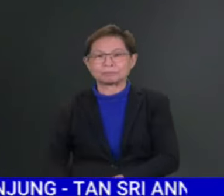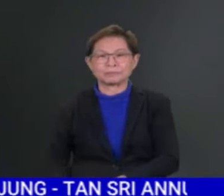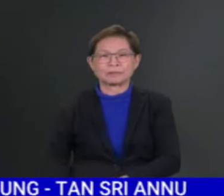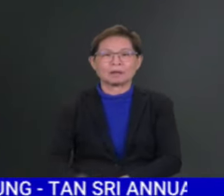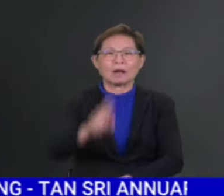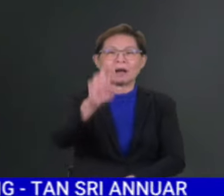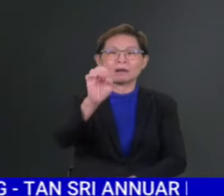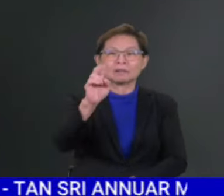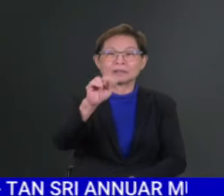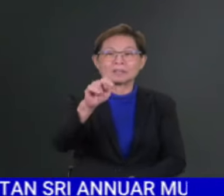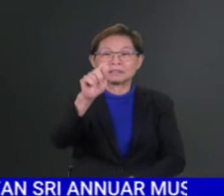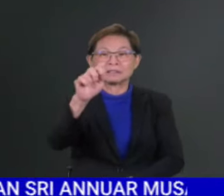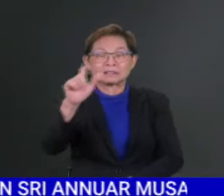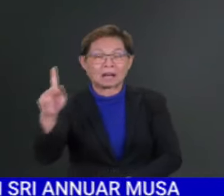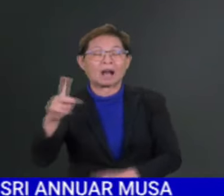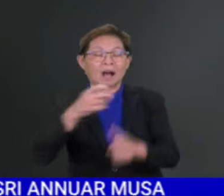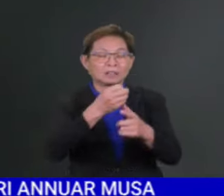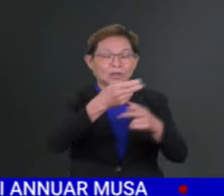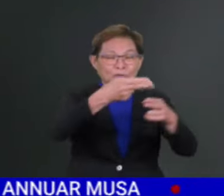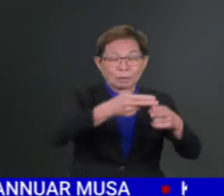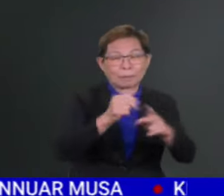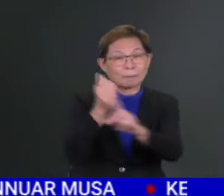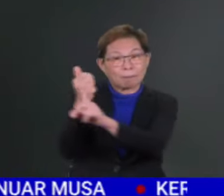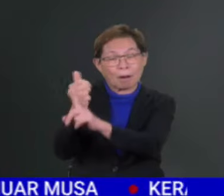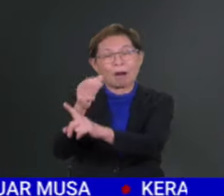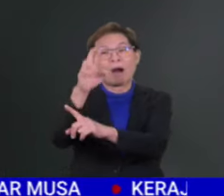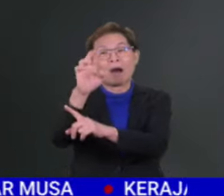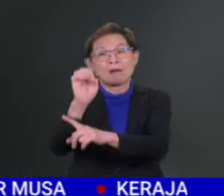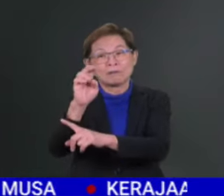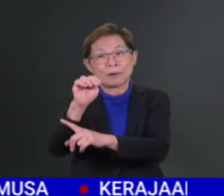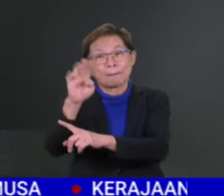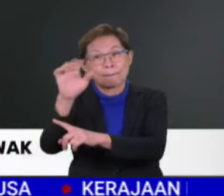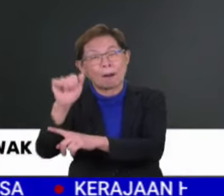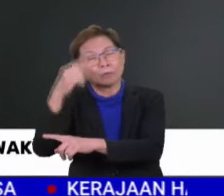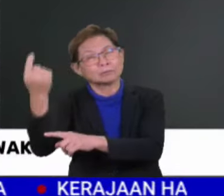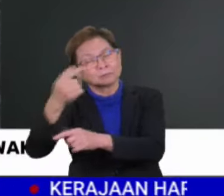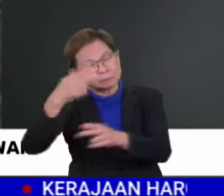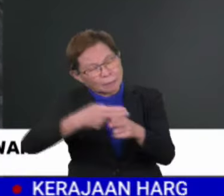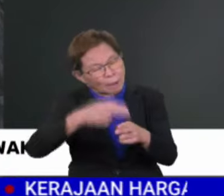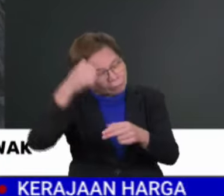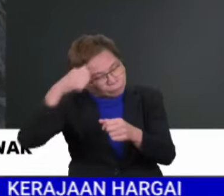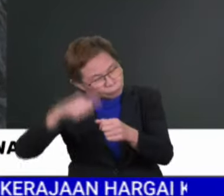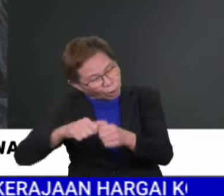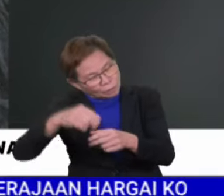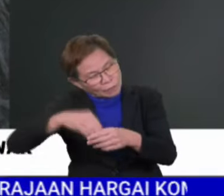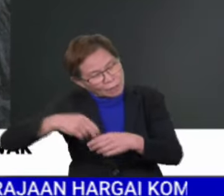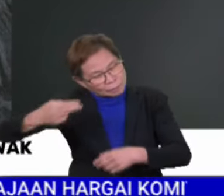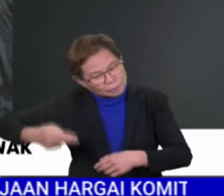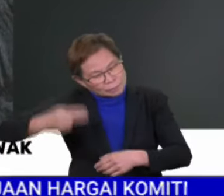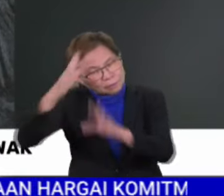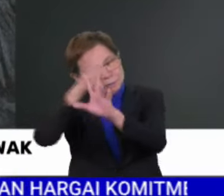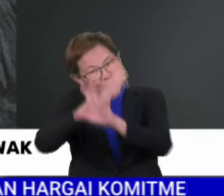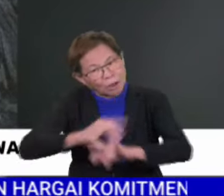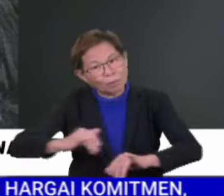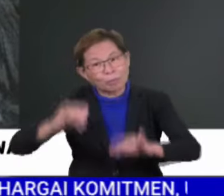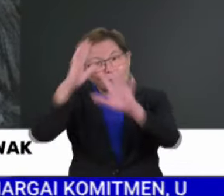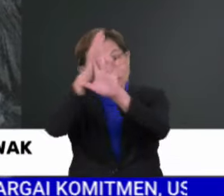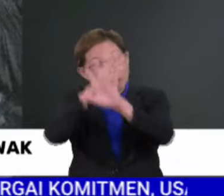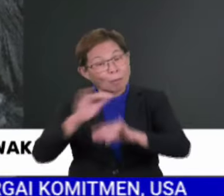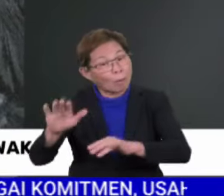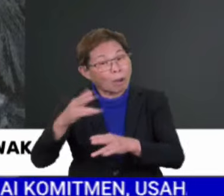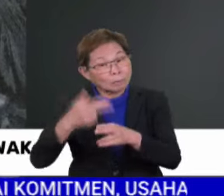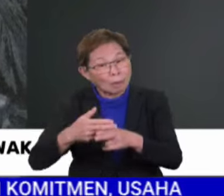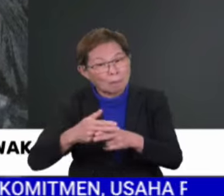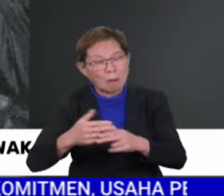Rentap atau nama asalnya Libau, satu nama yang tidak akan pudar dan sentiasa dikenang dalam sejarah Sarawak. Diberikan nama Rentap